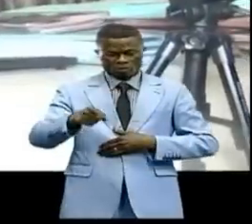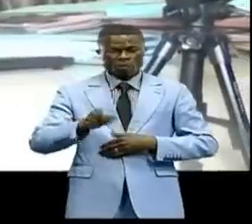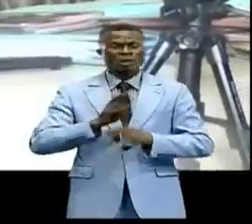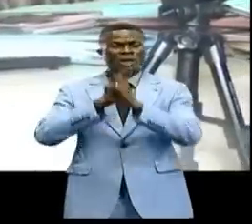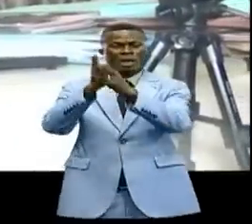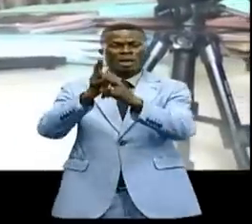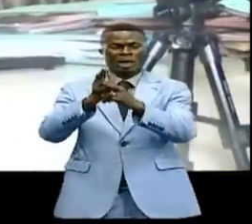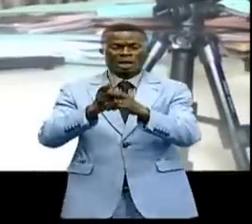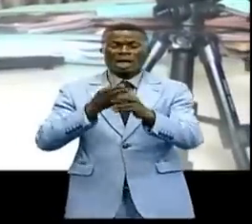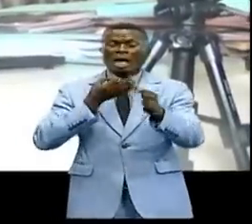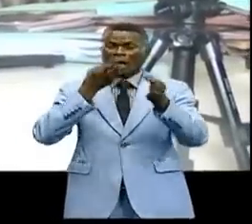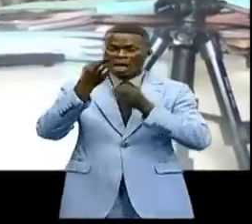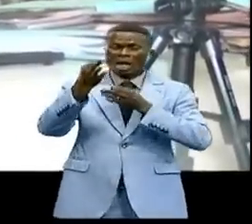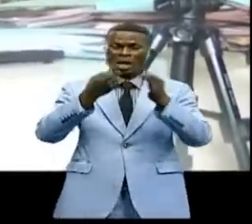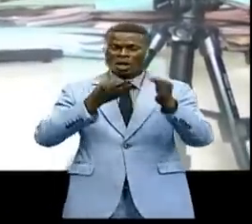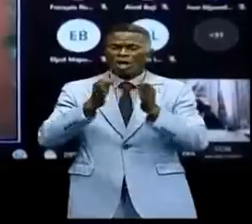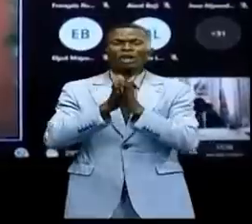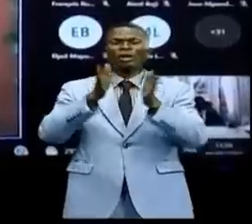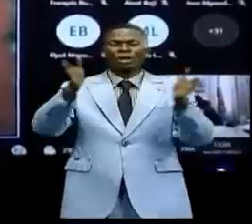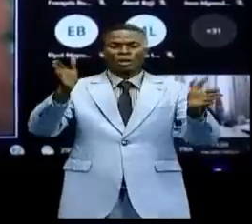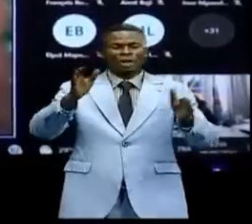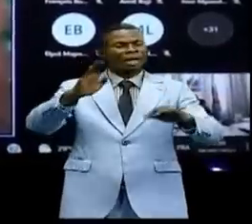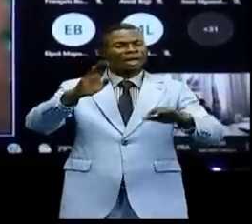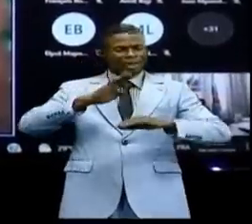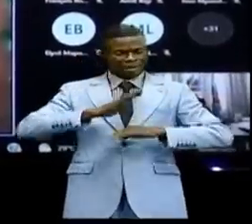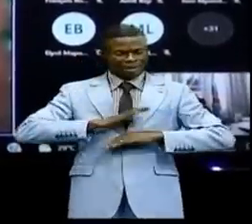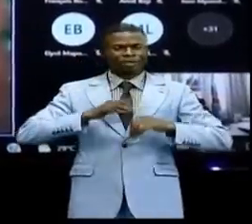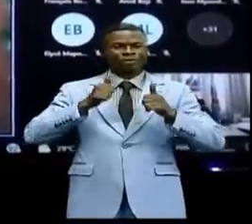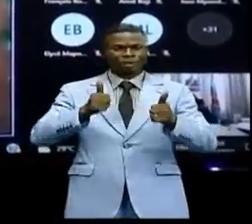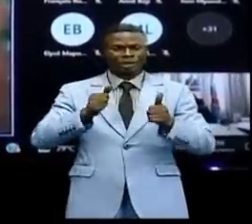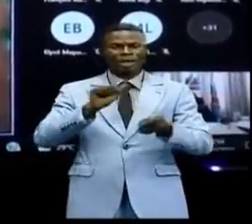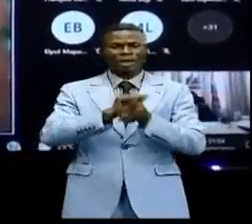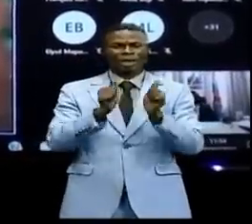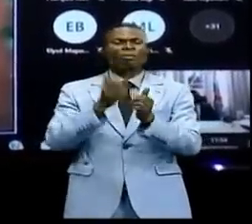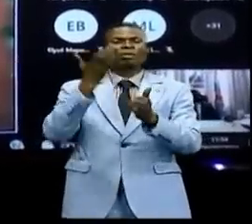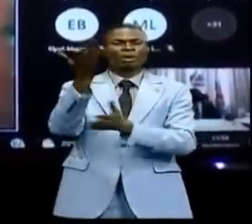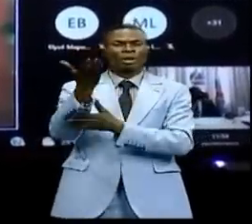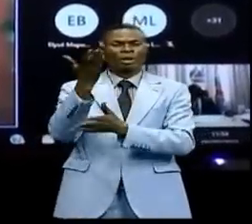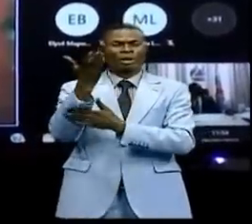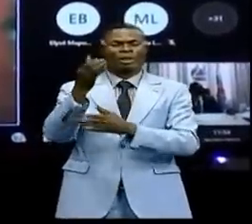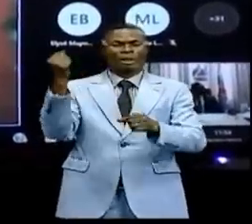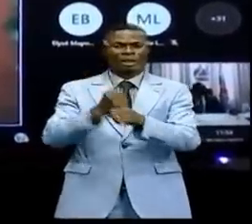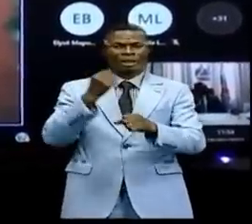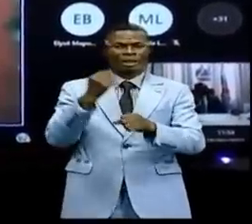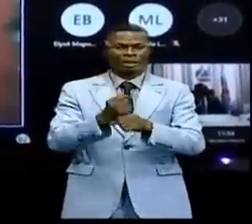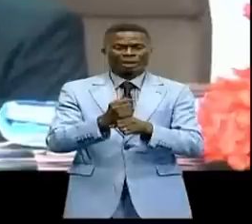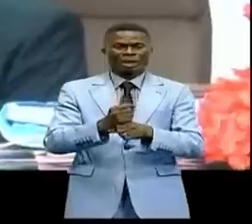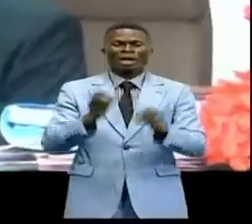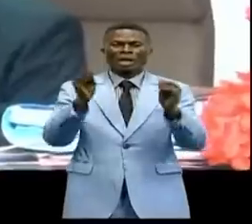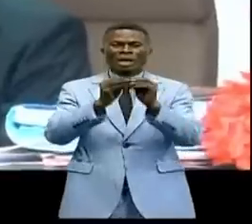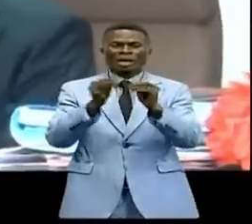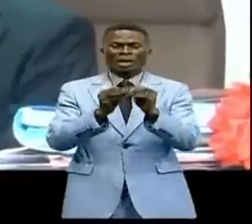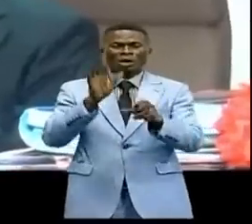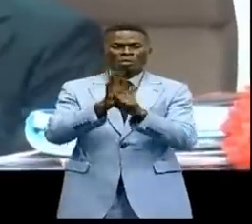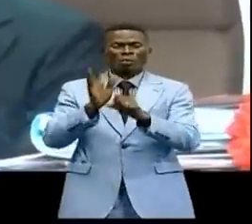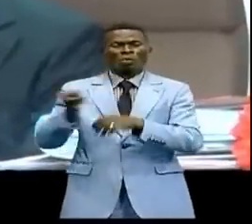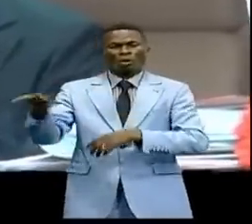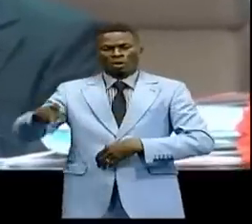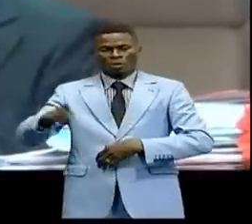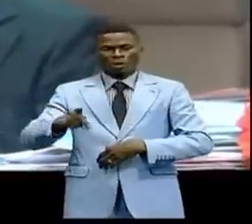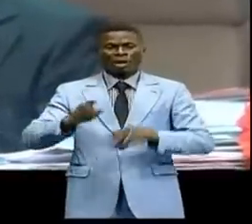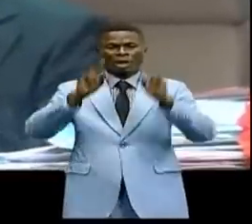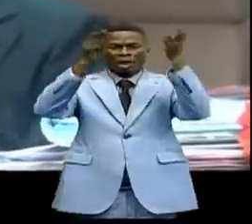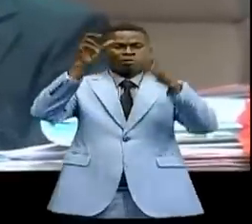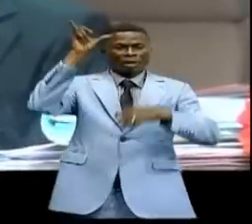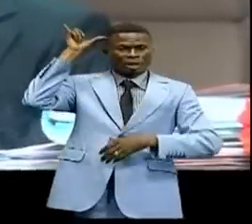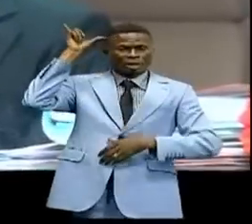et commentaires globalement satisfaisants sur les recommandations des travaux de la table ronde interprovinciale tenue à